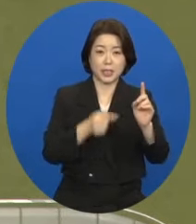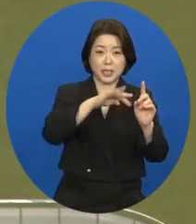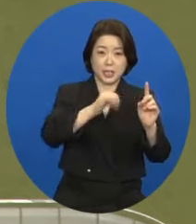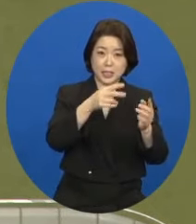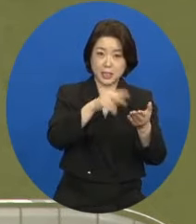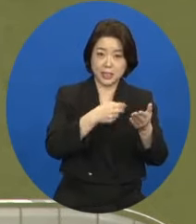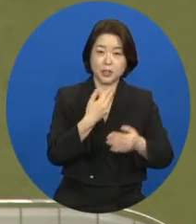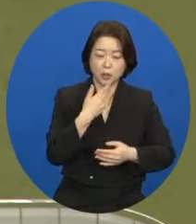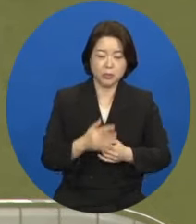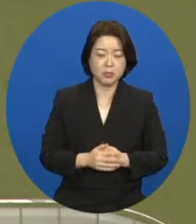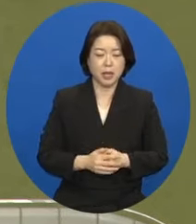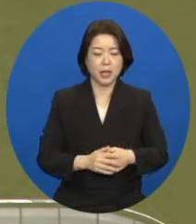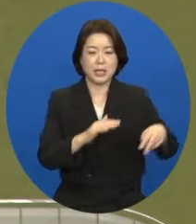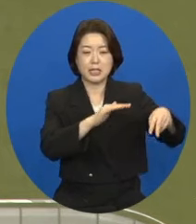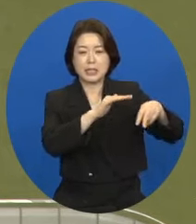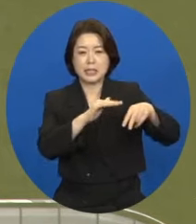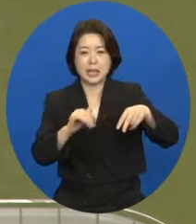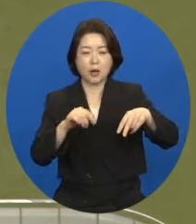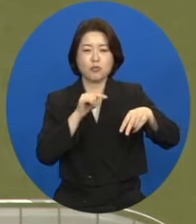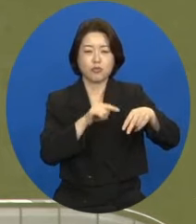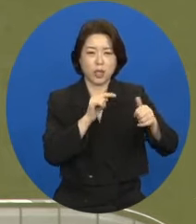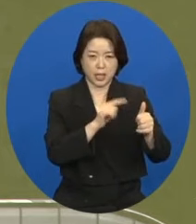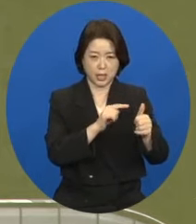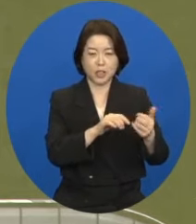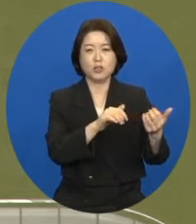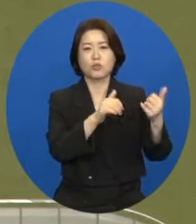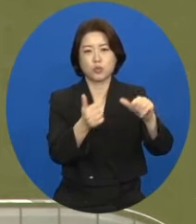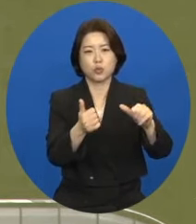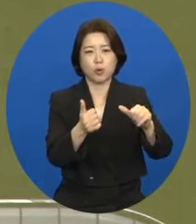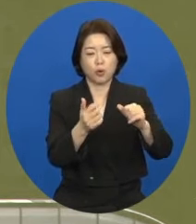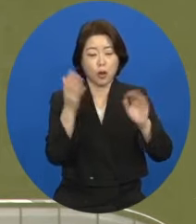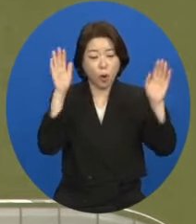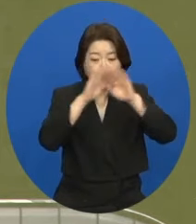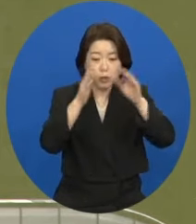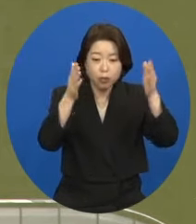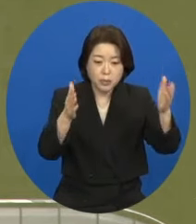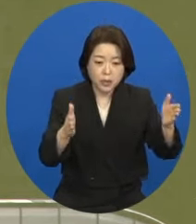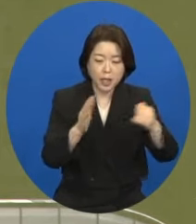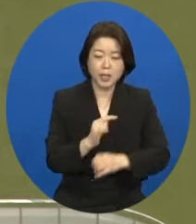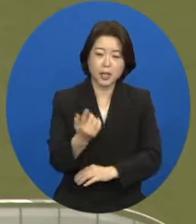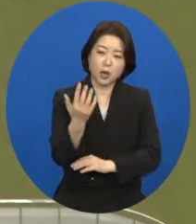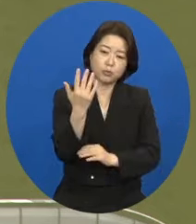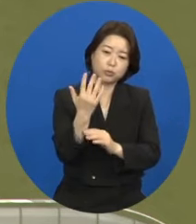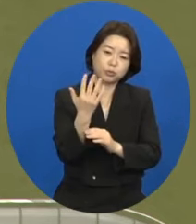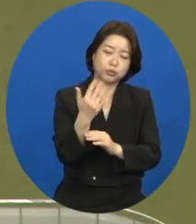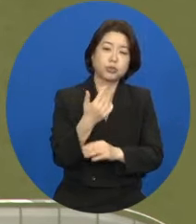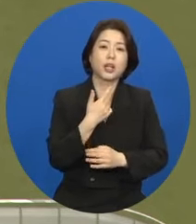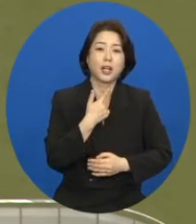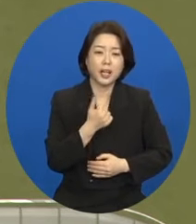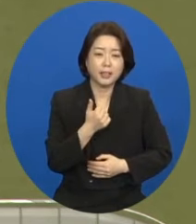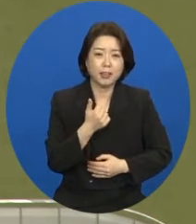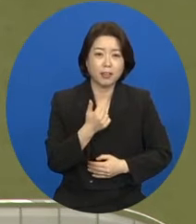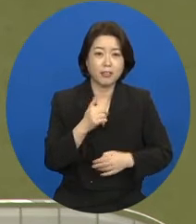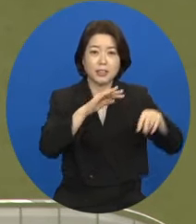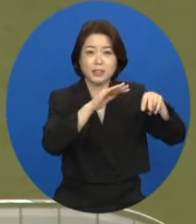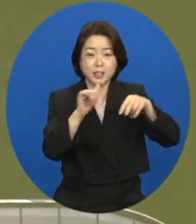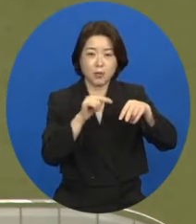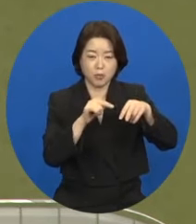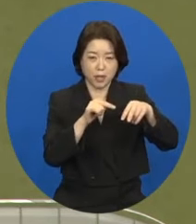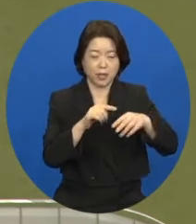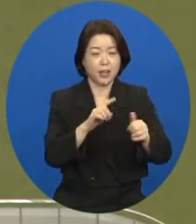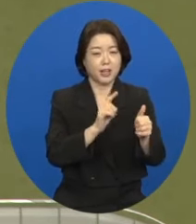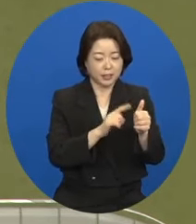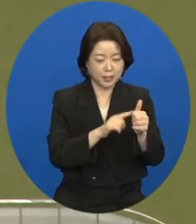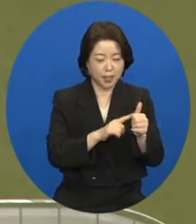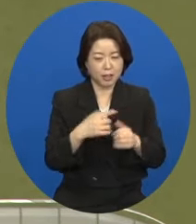사무엘이 죽음으로 시작합니다. 어둠의 등불이 되었던 사무엘, 이제는 그 역할을 다하고 다윗에게 그